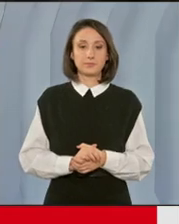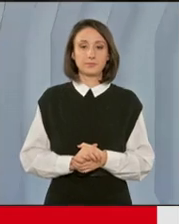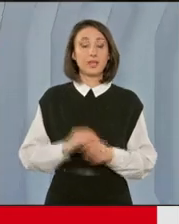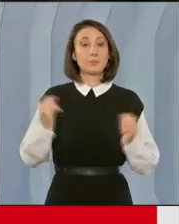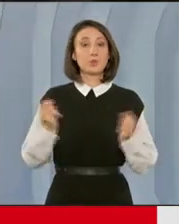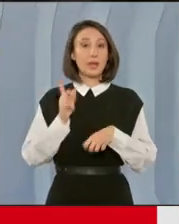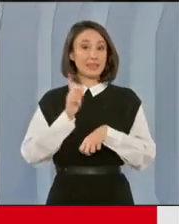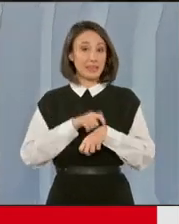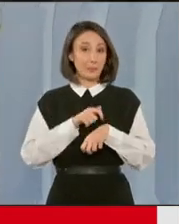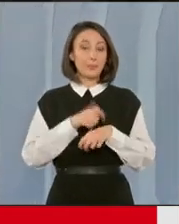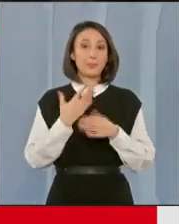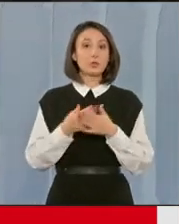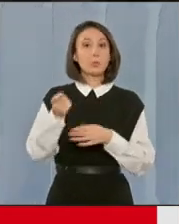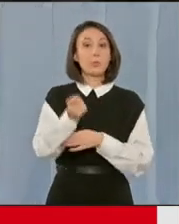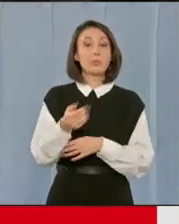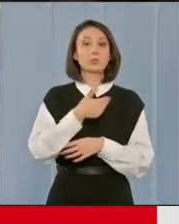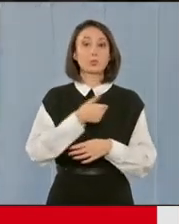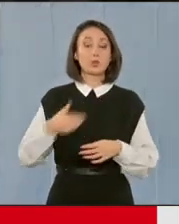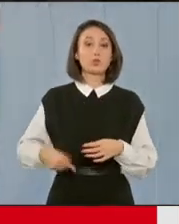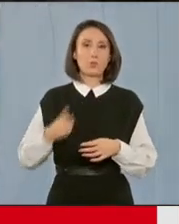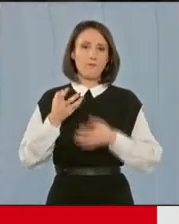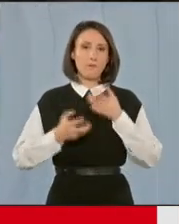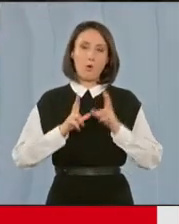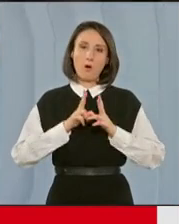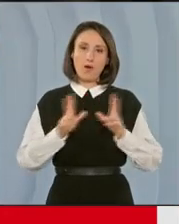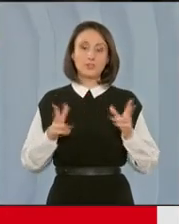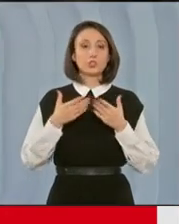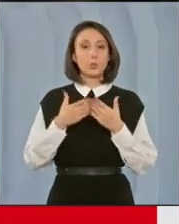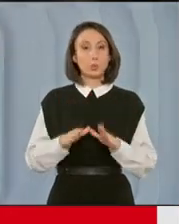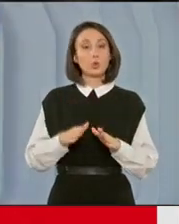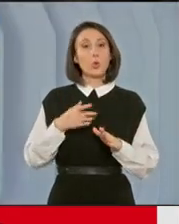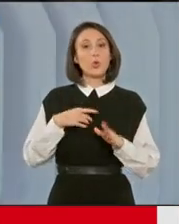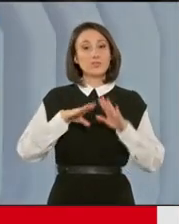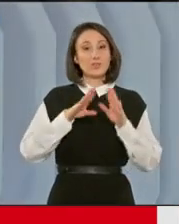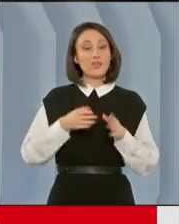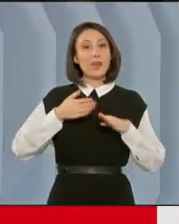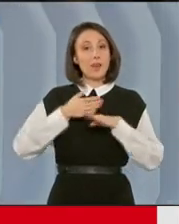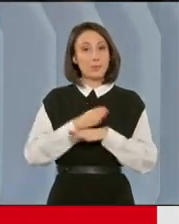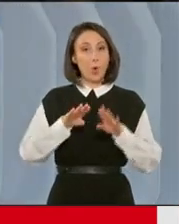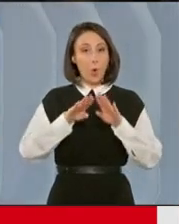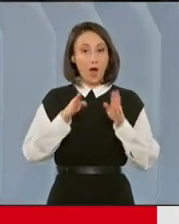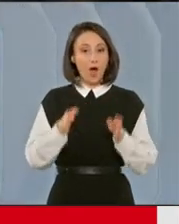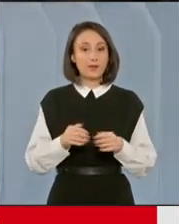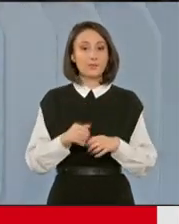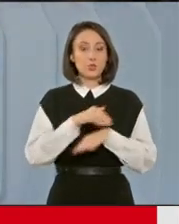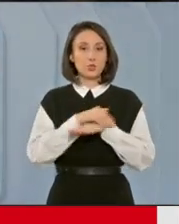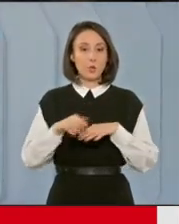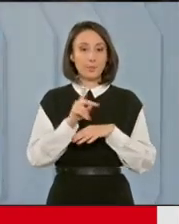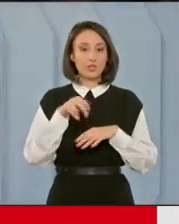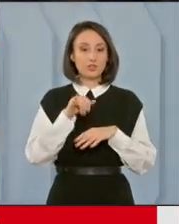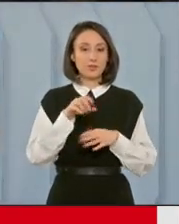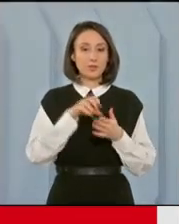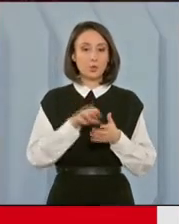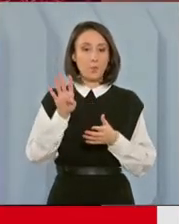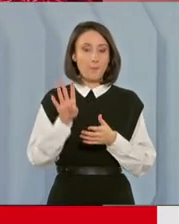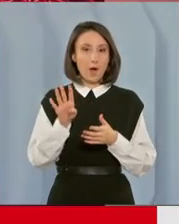misiune contra cronometru pentru pompierii bucureșteni un incendiu violent a izbucnit la o stivă de lemne dintr o hală situată pe șoseaua bercen din Sectorul